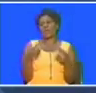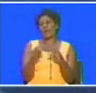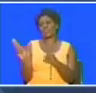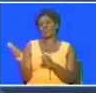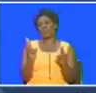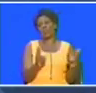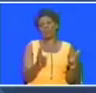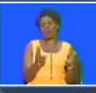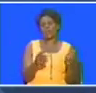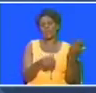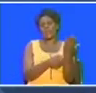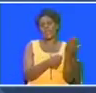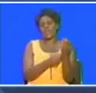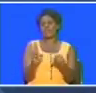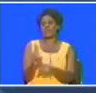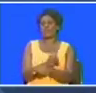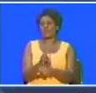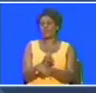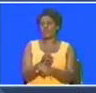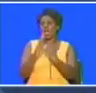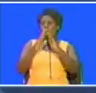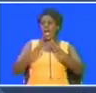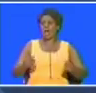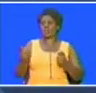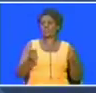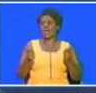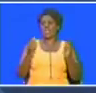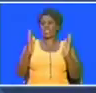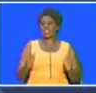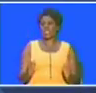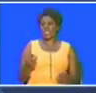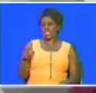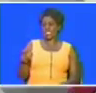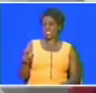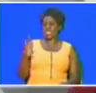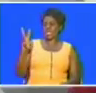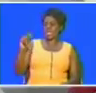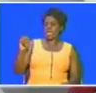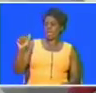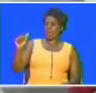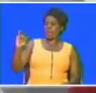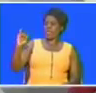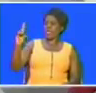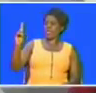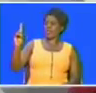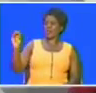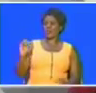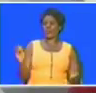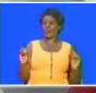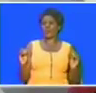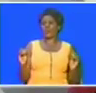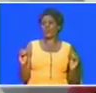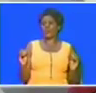jina lake kumuita jina lake. Alafu muite house manager lakini usimdhalilisho unasema huu ni maid wangu. Huyu ni maid wangu na unasahau